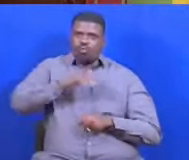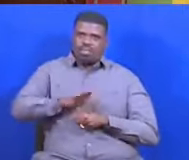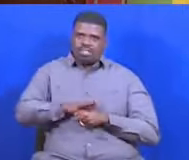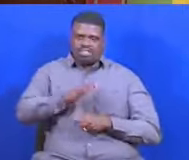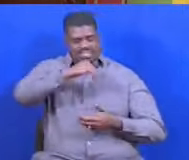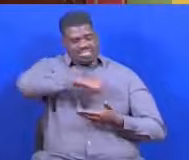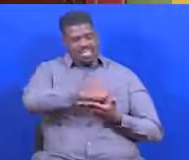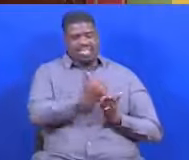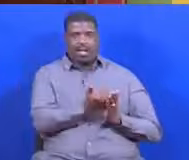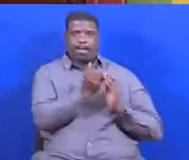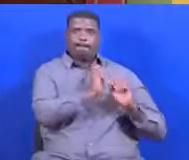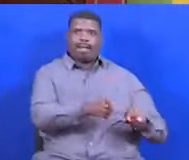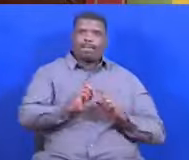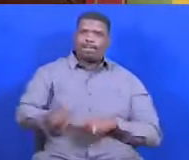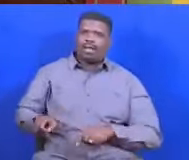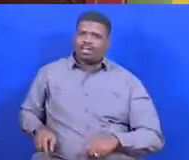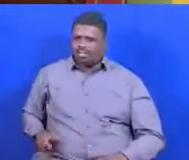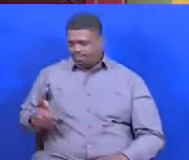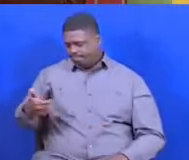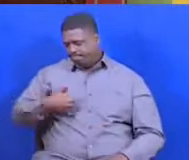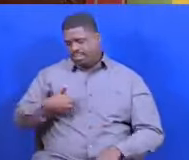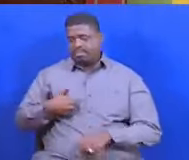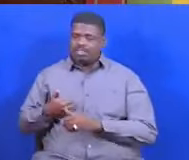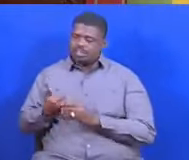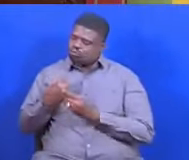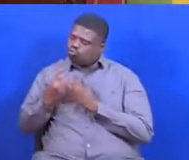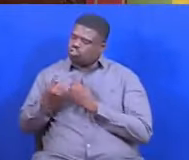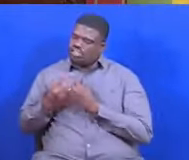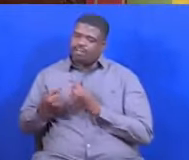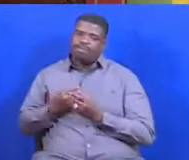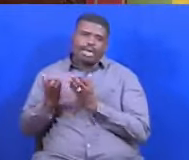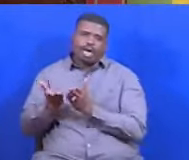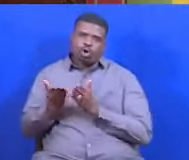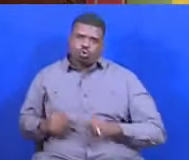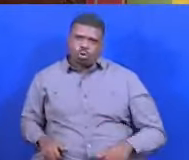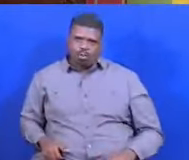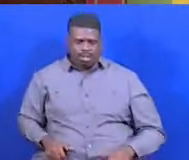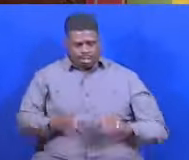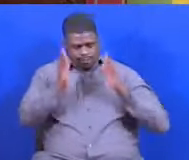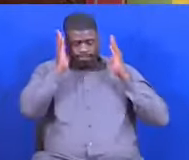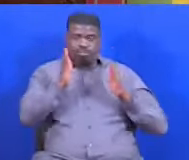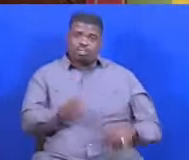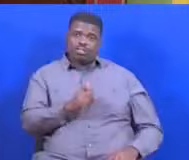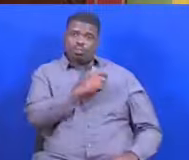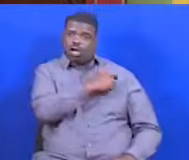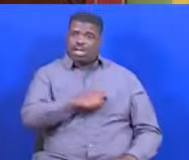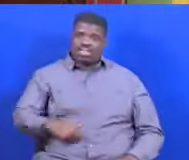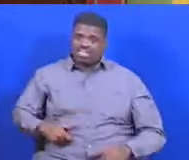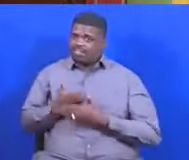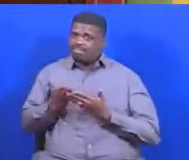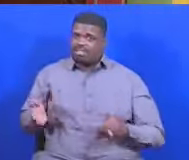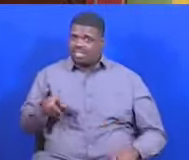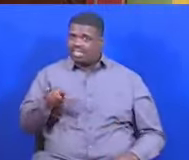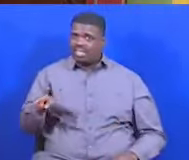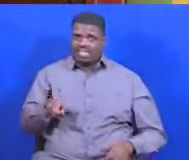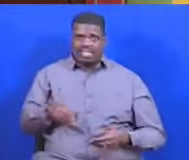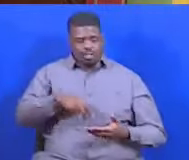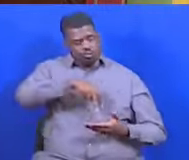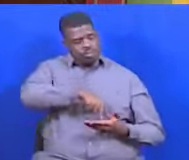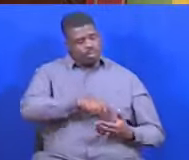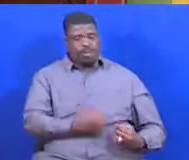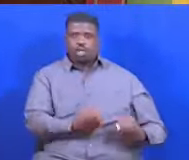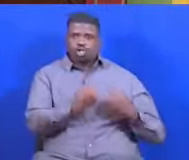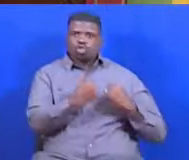sekta mbalimbali. Mimi nilikuwa naomba kusema kwamba Mheshimiwa Rais bila yeye kusimama